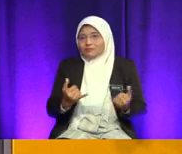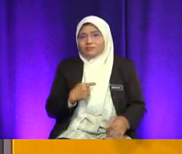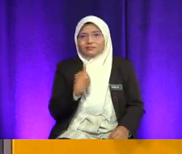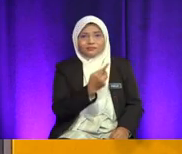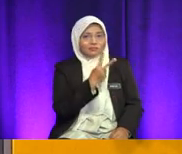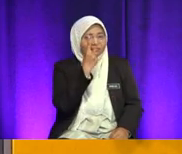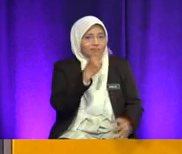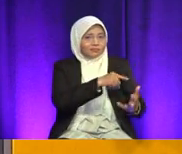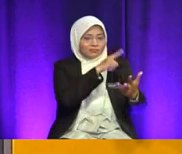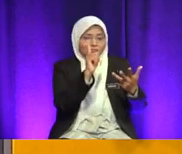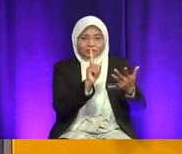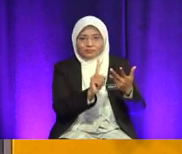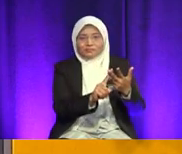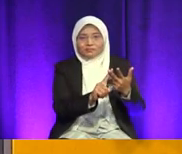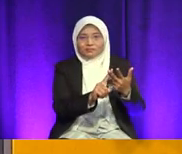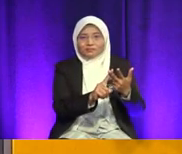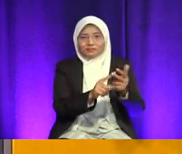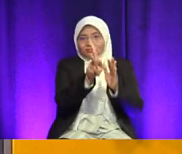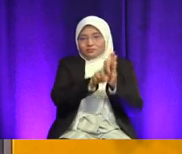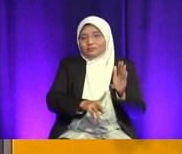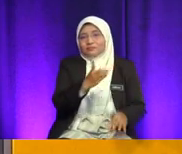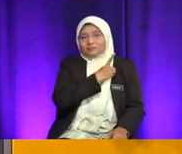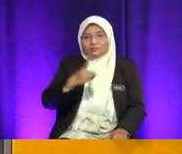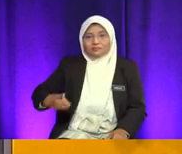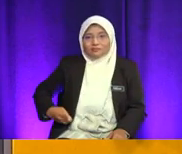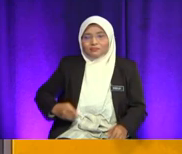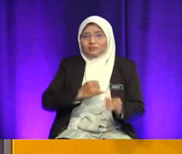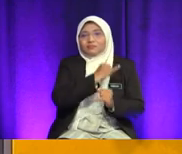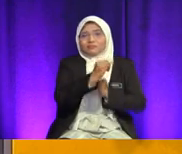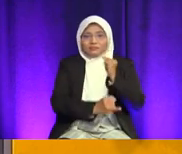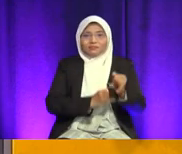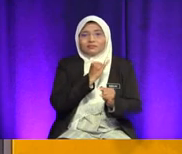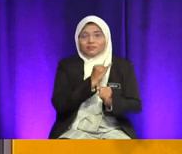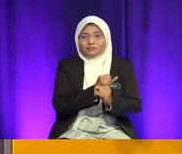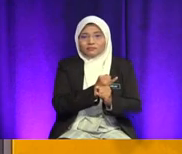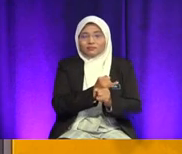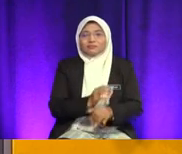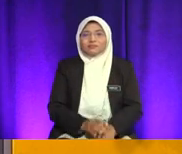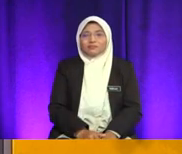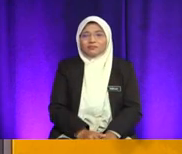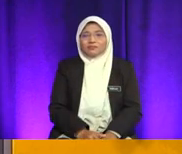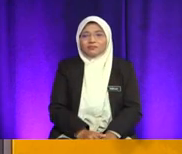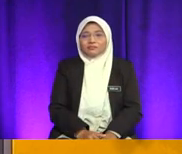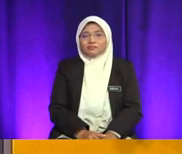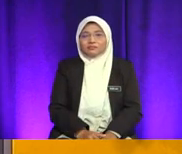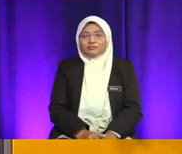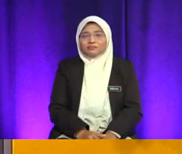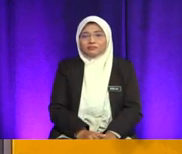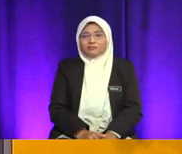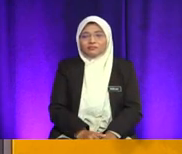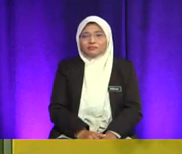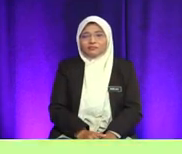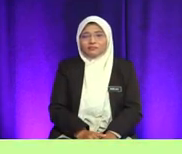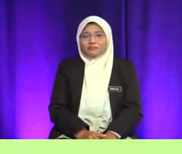antar bangsa kedaulatan antara bangsa merujuk pengikhtirafan